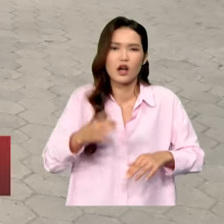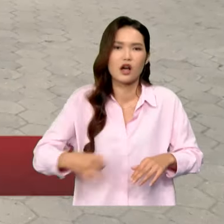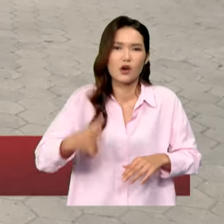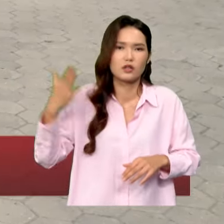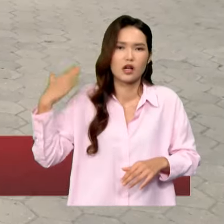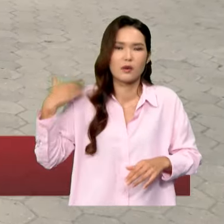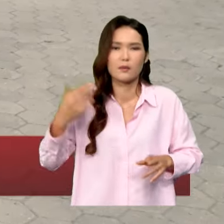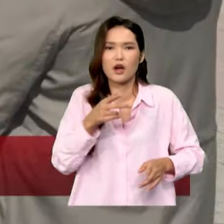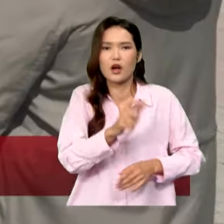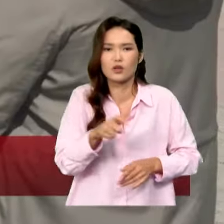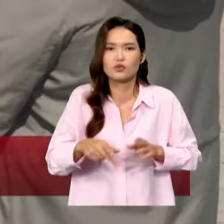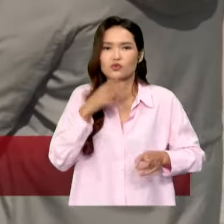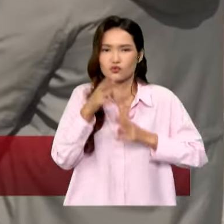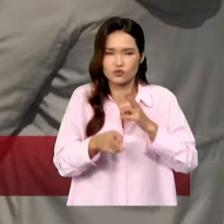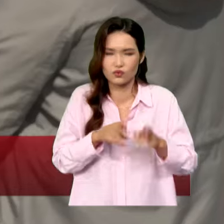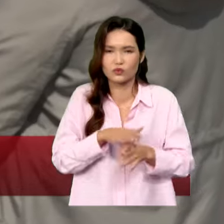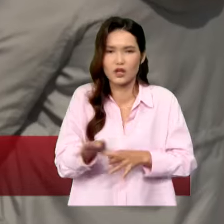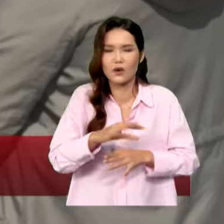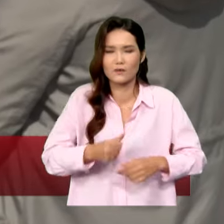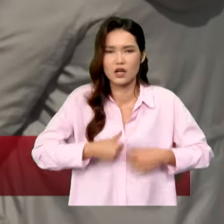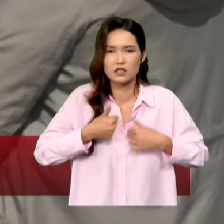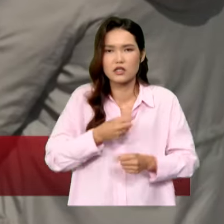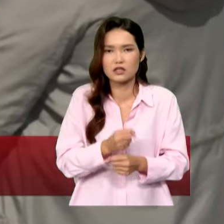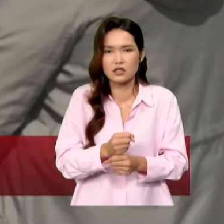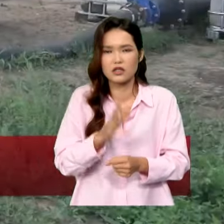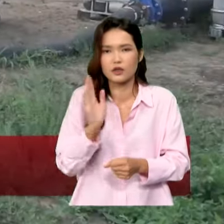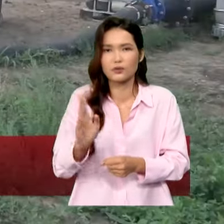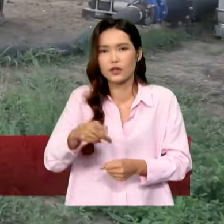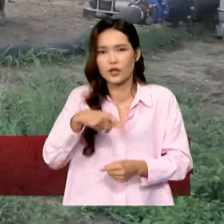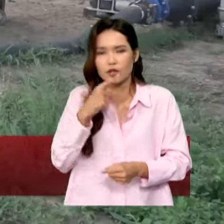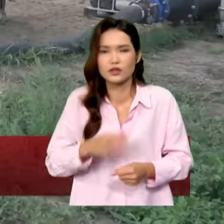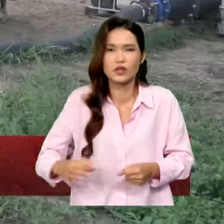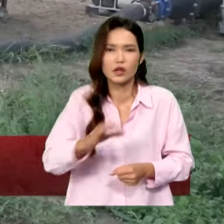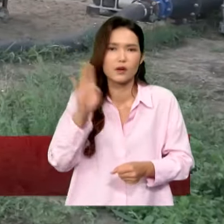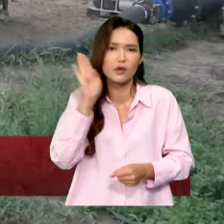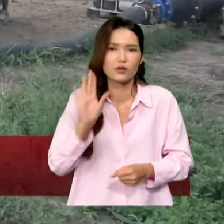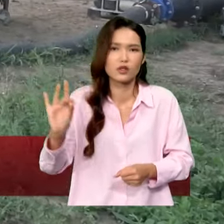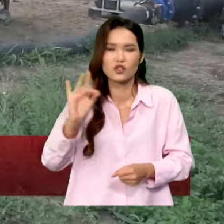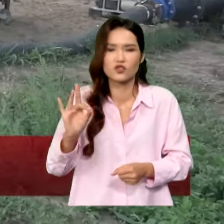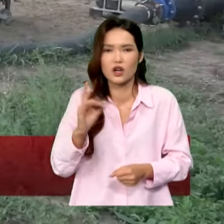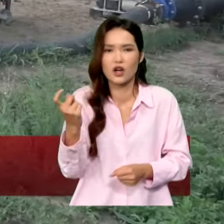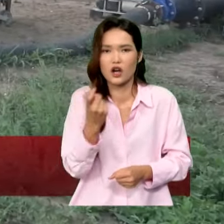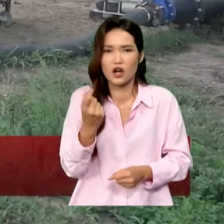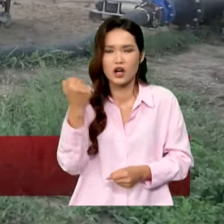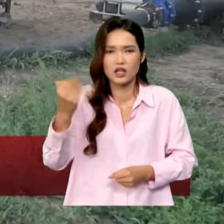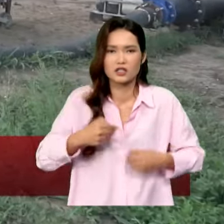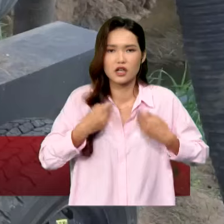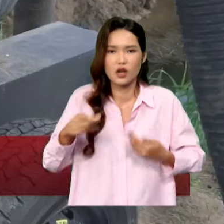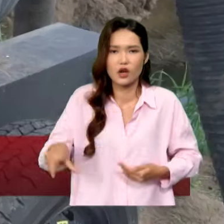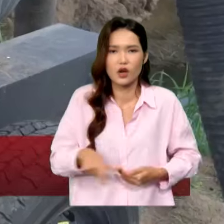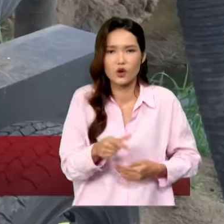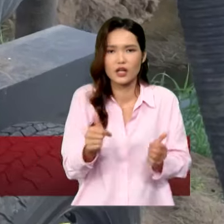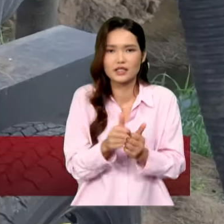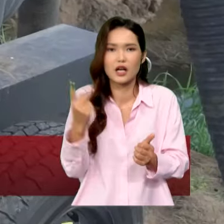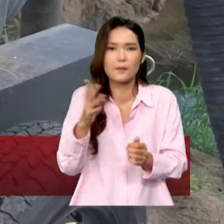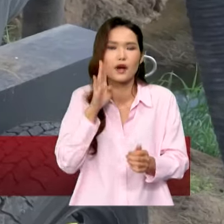тұрғындардың шағымы орынды деп санайды. Олар қолдан келгеннің бәрін жасап жатқанын айтады. Облыстық су шаруашылығы мамандарының кеңесі бойынша жолдың бойына